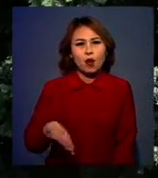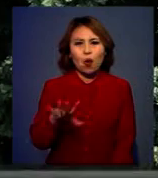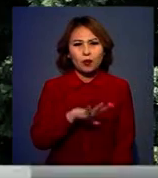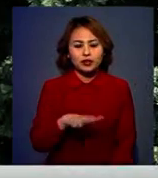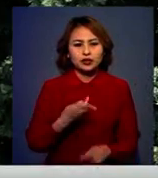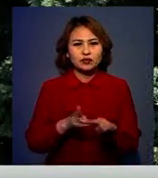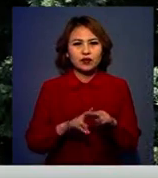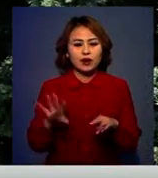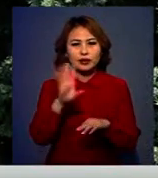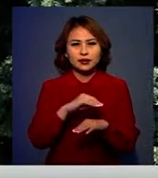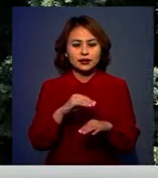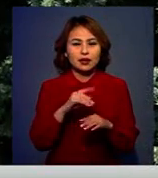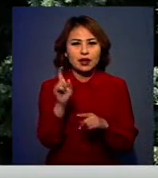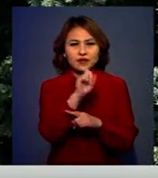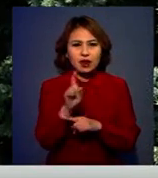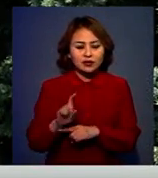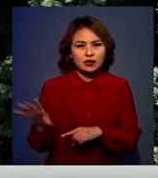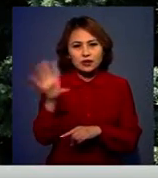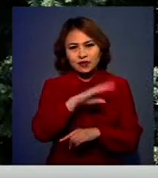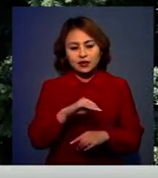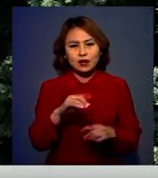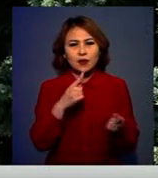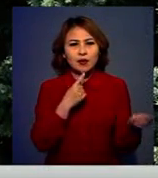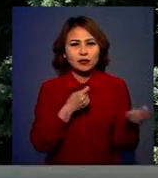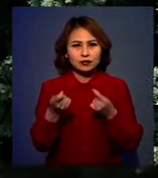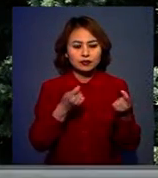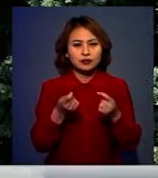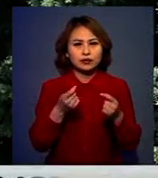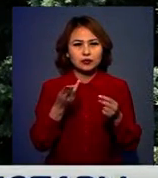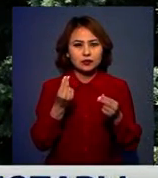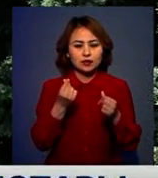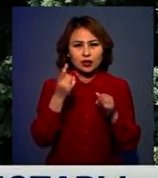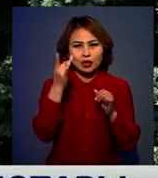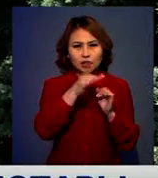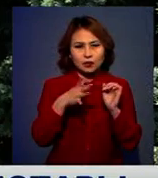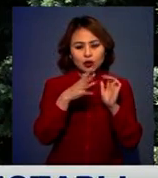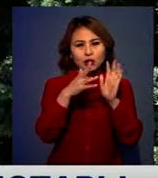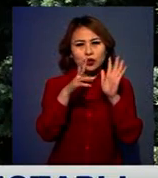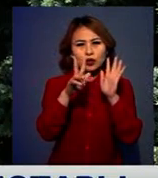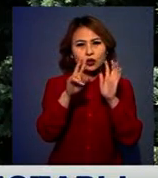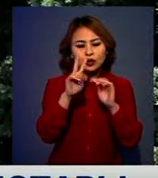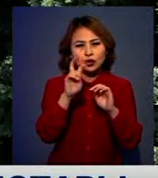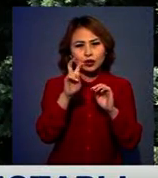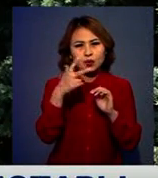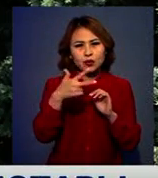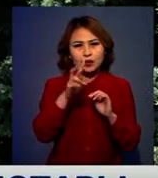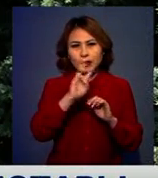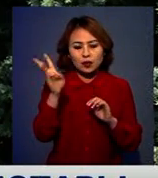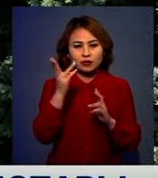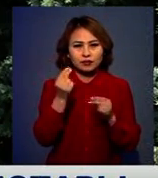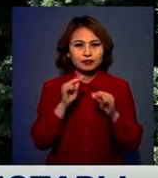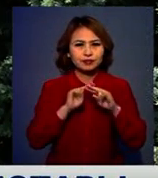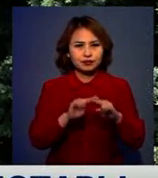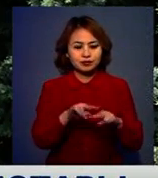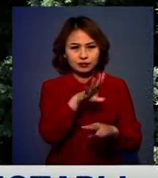үйірлі шегіртке зиянкестермен күресуге республикалық бюджеттен шамамен 230 миллион тенге қаражат бөлініп